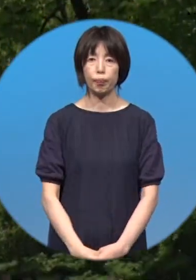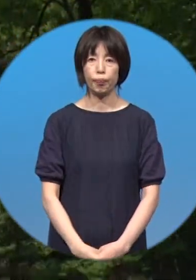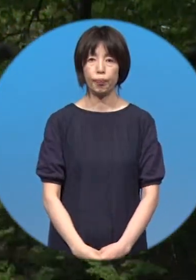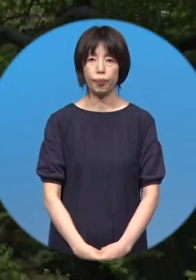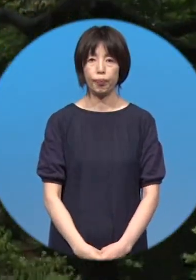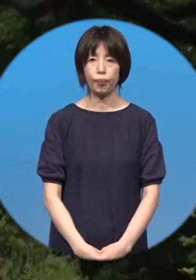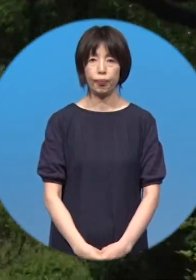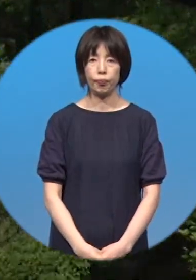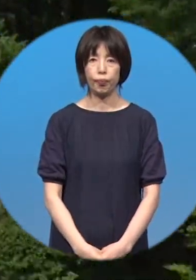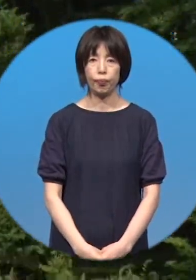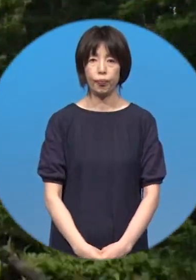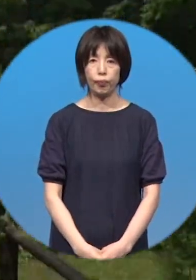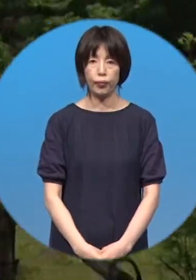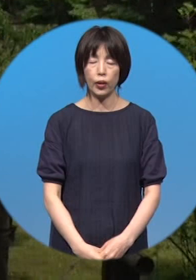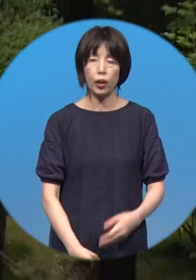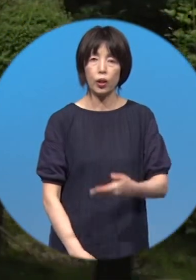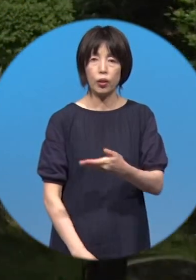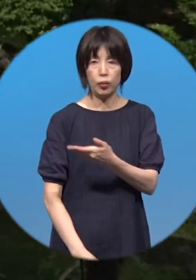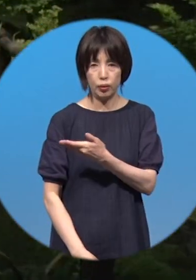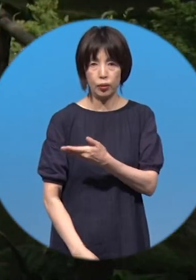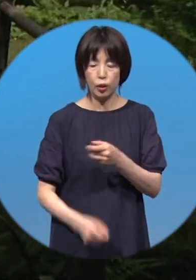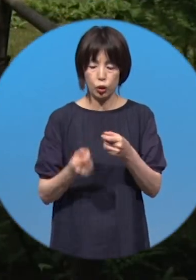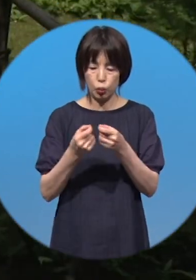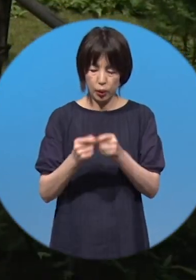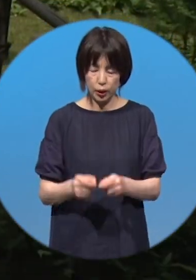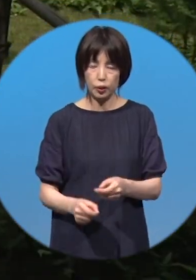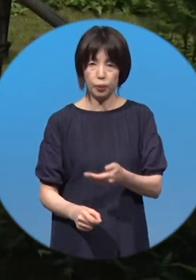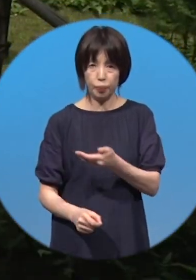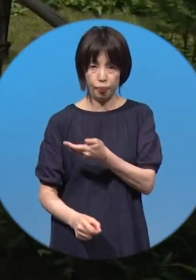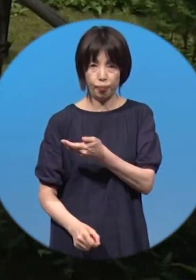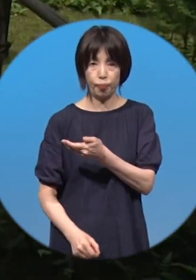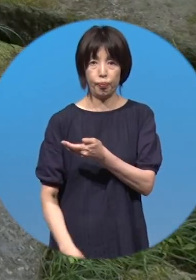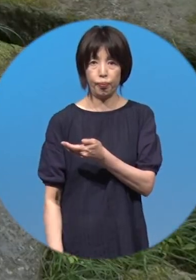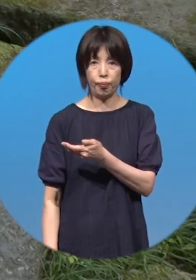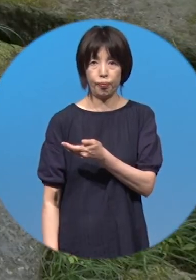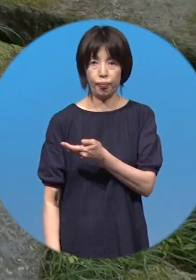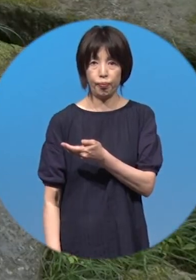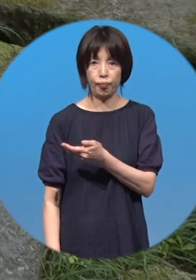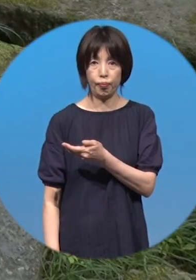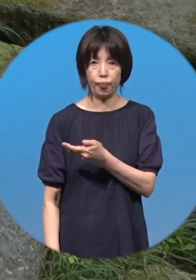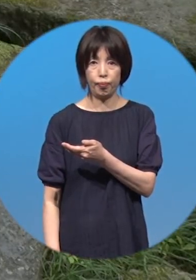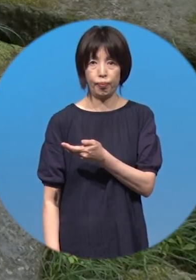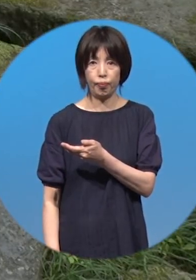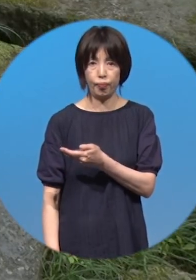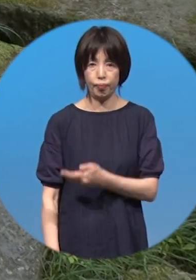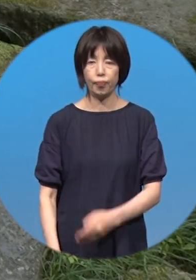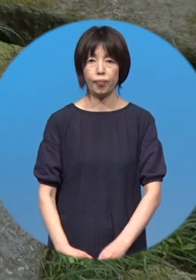寺島クランド邸に関するお問い合わせはこちらまで。